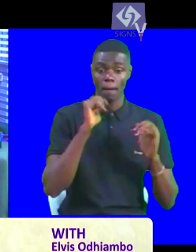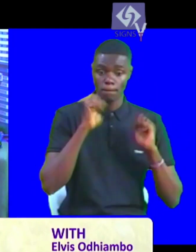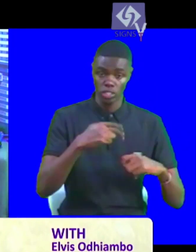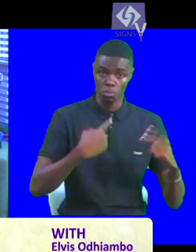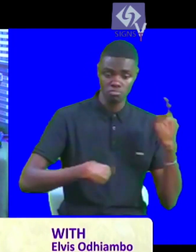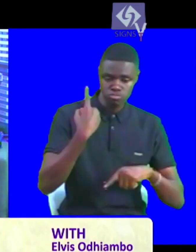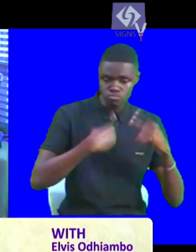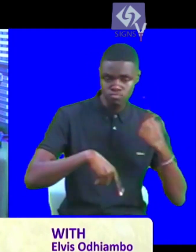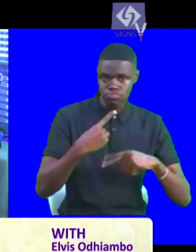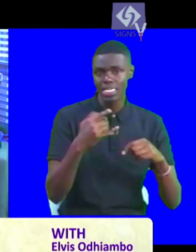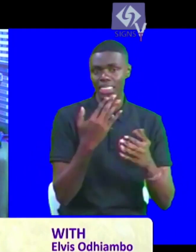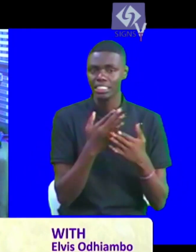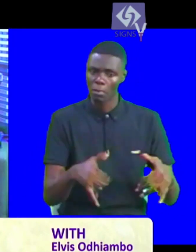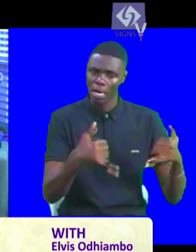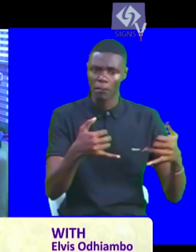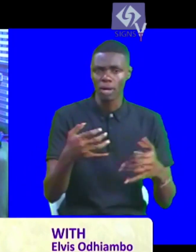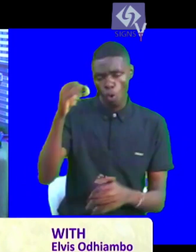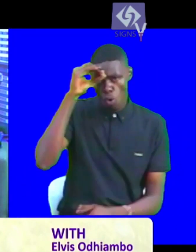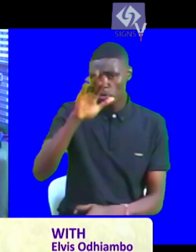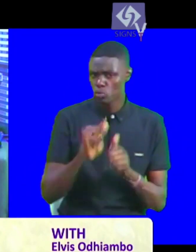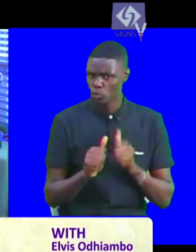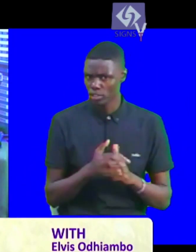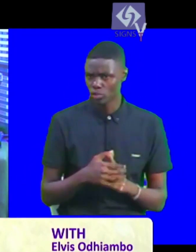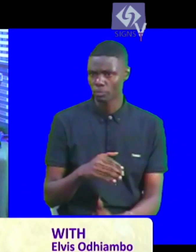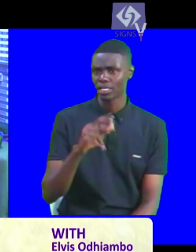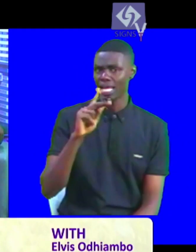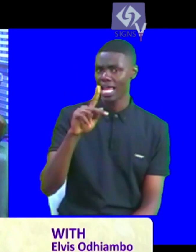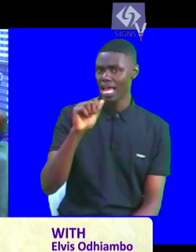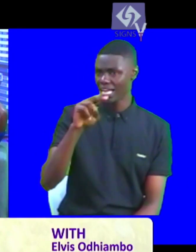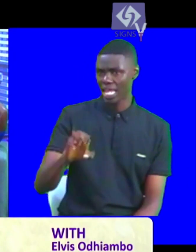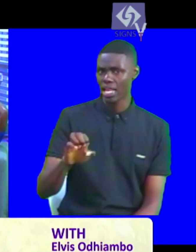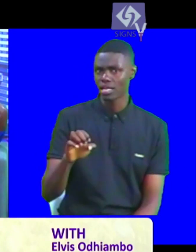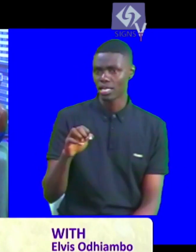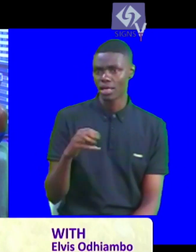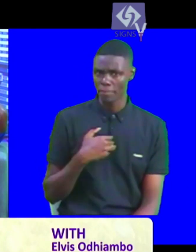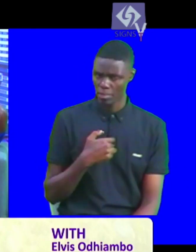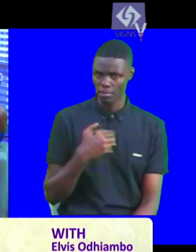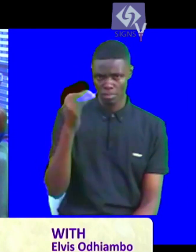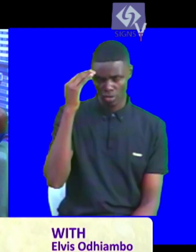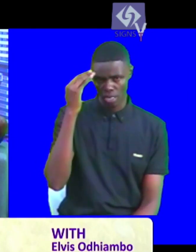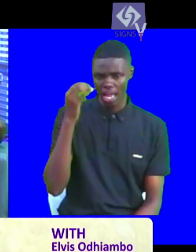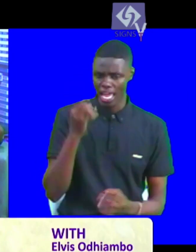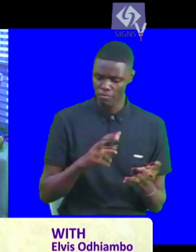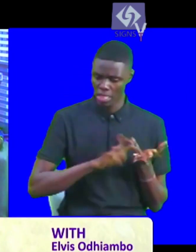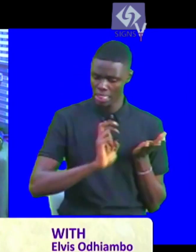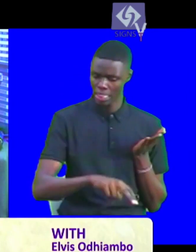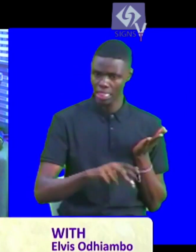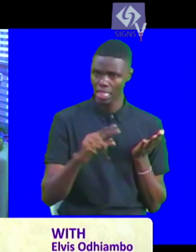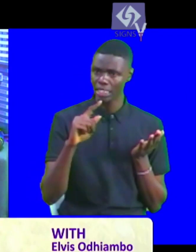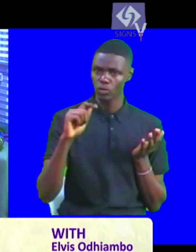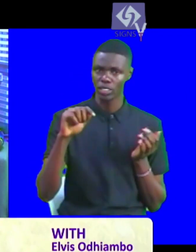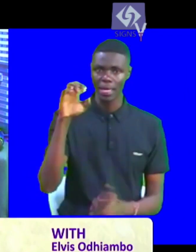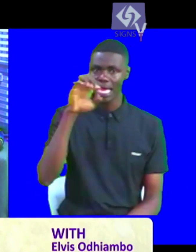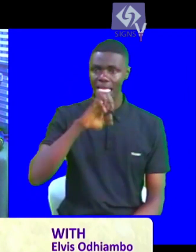Tottenham ama aende Bayern Munich aweze at least aweze kushinda vitu, unaonaje? Unajua Kane bado Tottenham ni